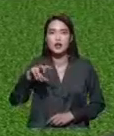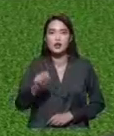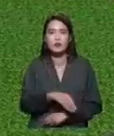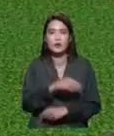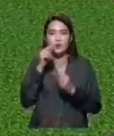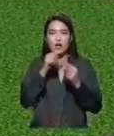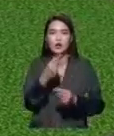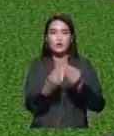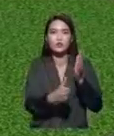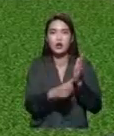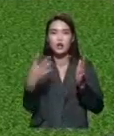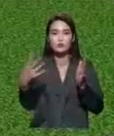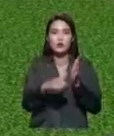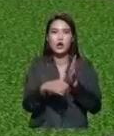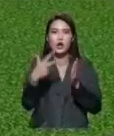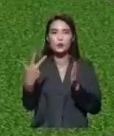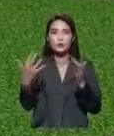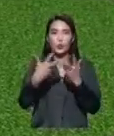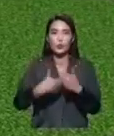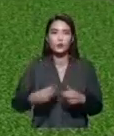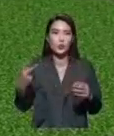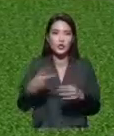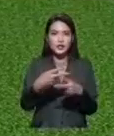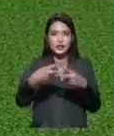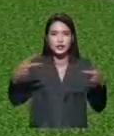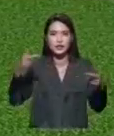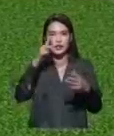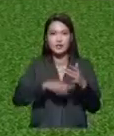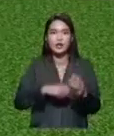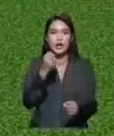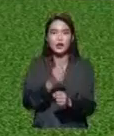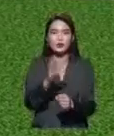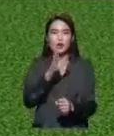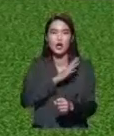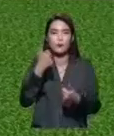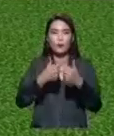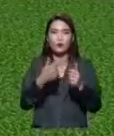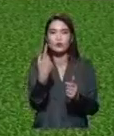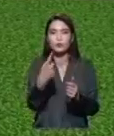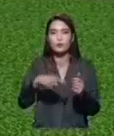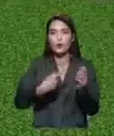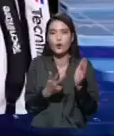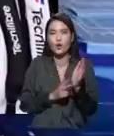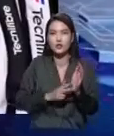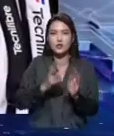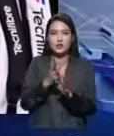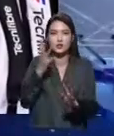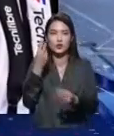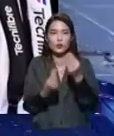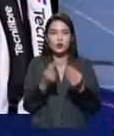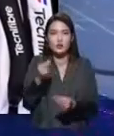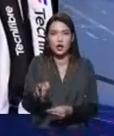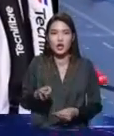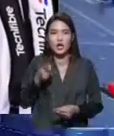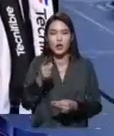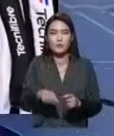қарсы ойнап 6-4, 6-3 есебімен 2 сетте сенімді жеңіске жетті. Турнирдің 1-8 кезеңінде өткен ойын 1